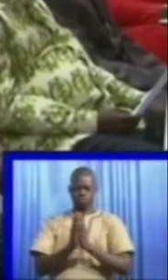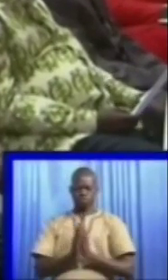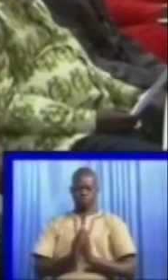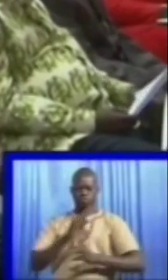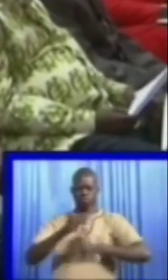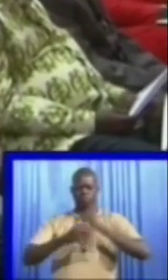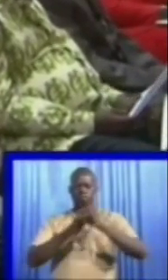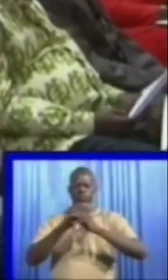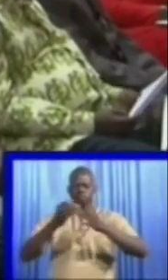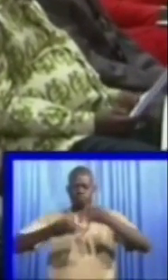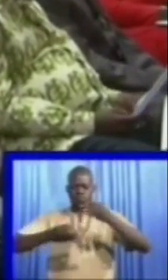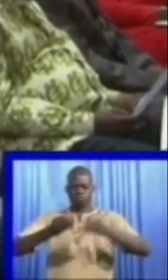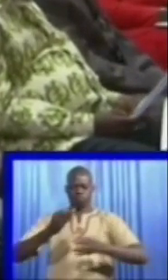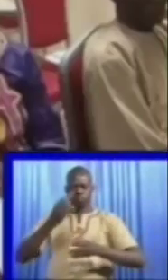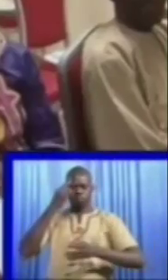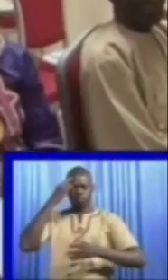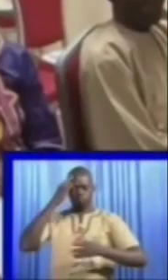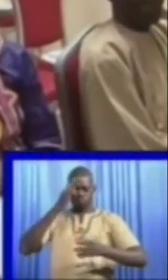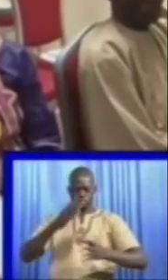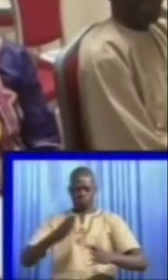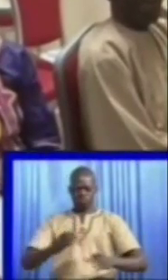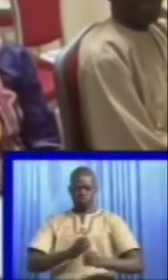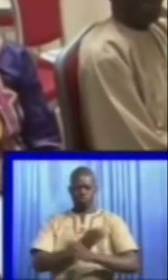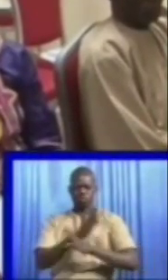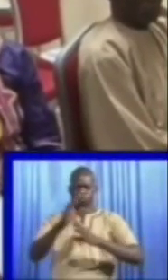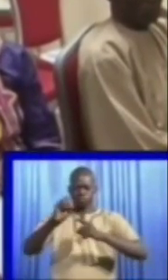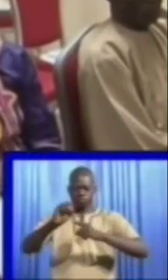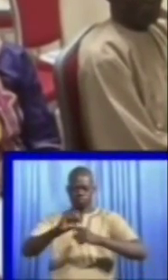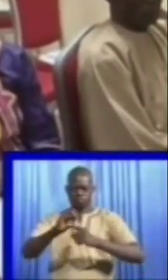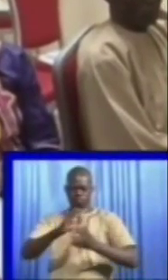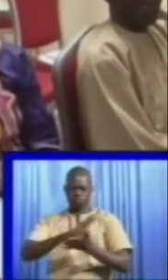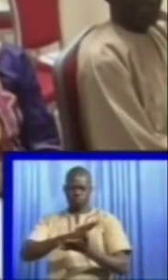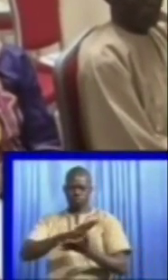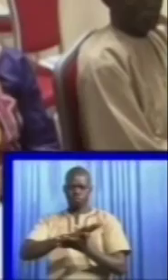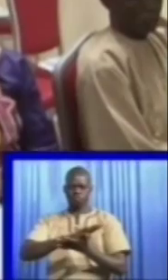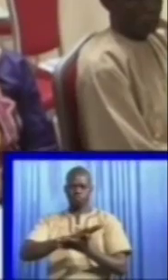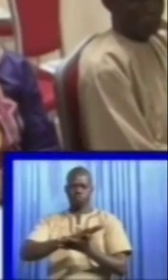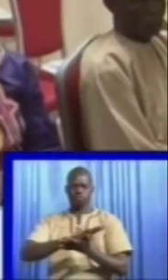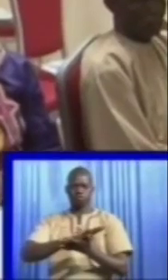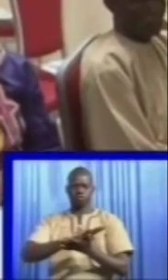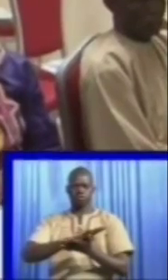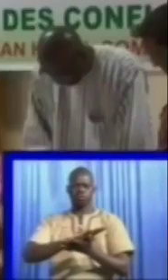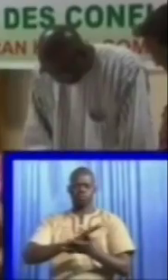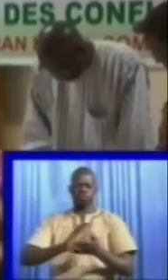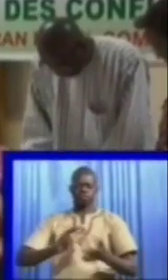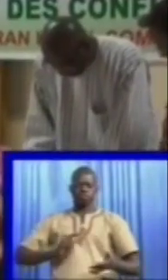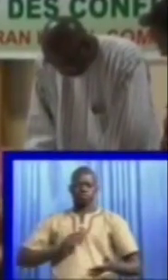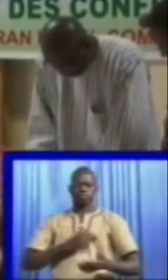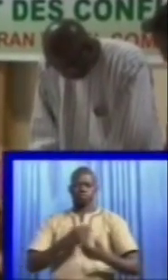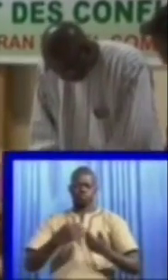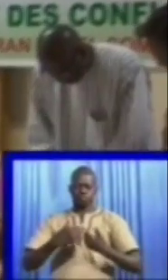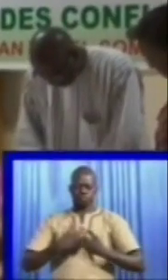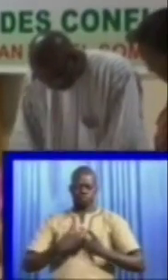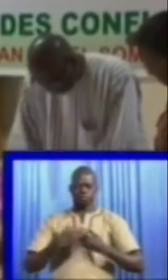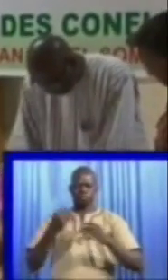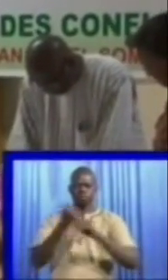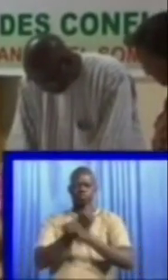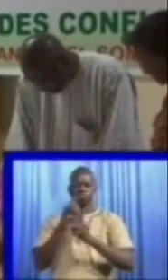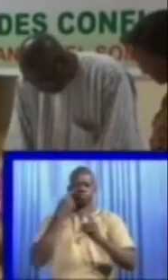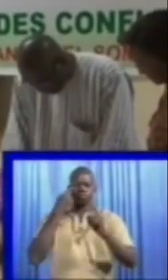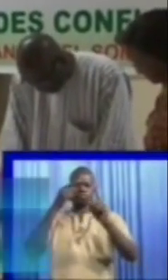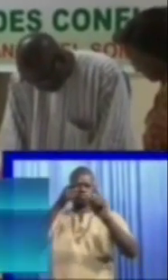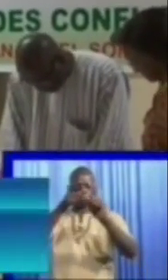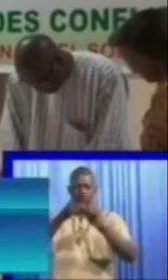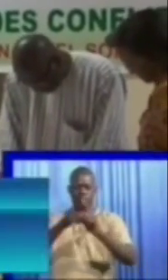médiation judiciaire pour une efficience dans le traitement des dossiers. Et nous avons eu l'ambition